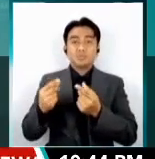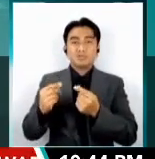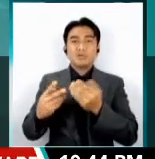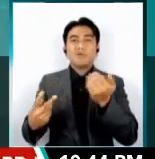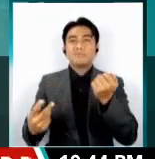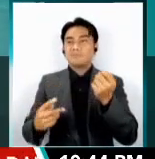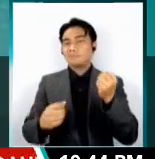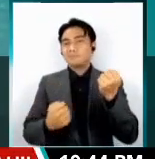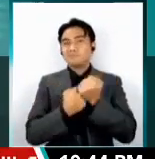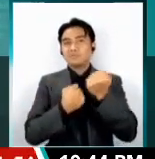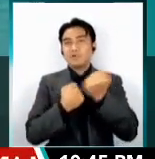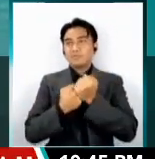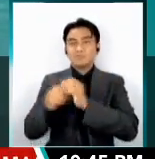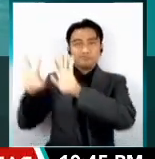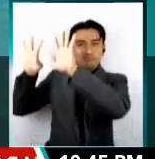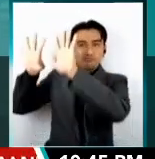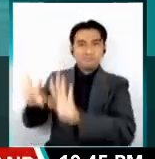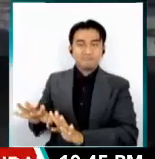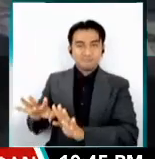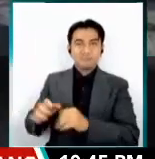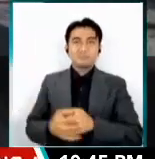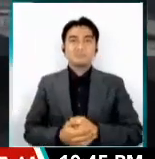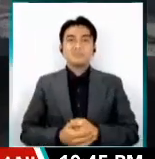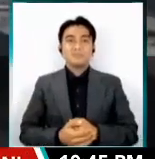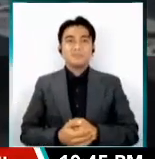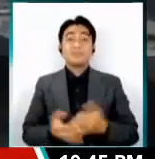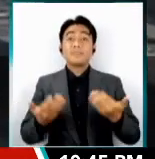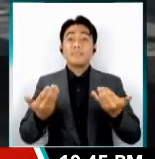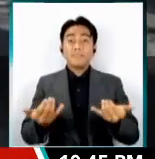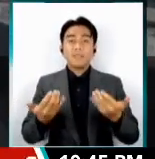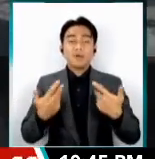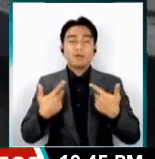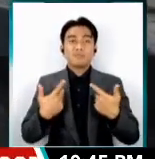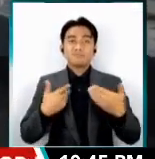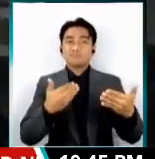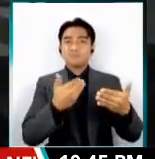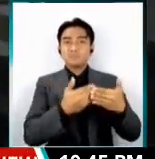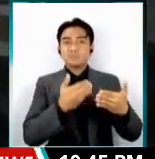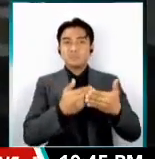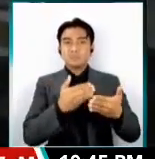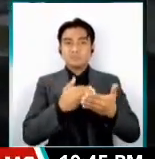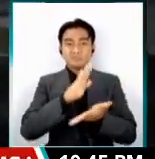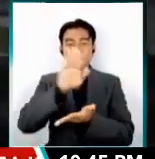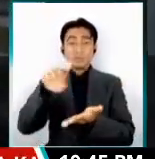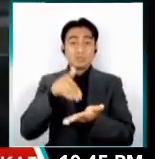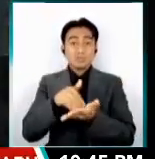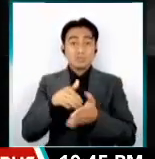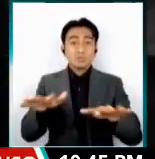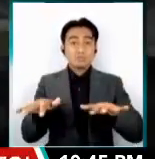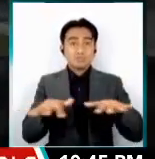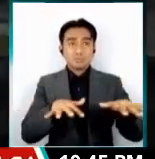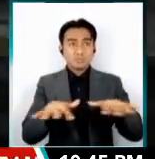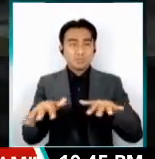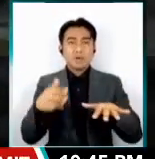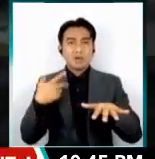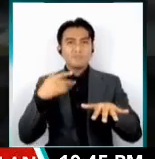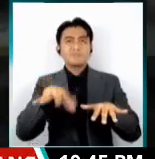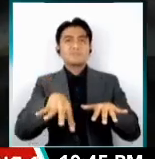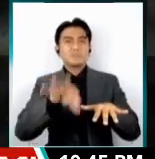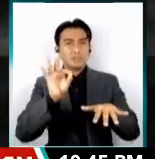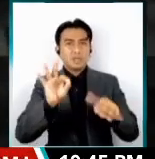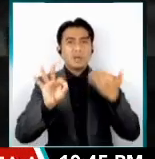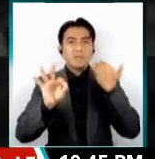Napinsalang ilang gusali sa Acapulco Beach kung saan malapit ang sentro ng lindol. May napaulat na nasa wiroon